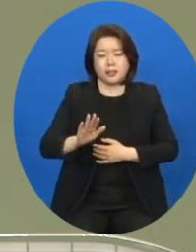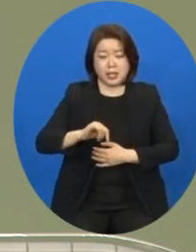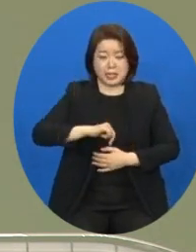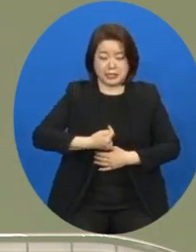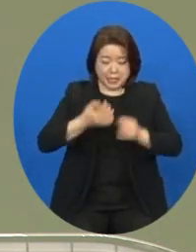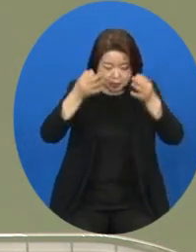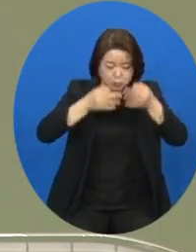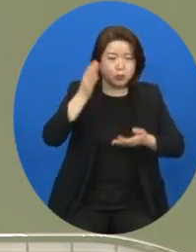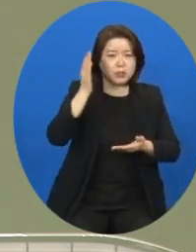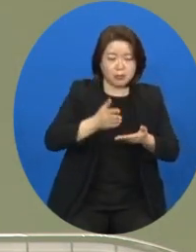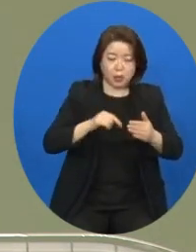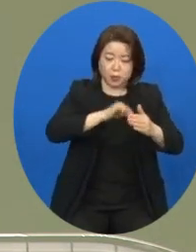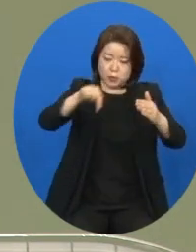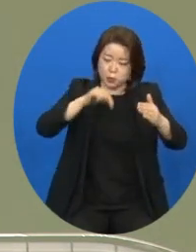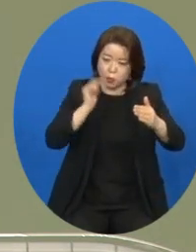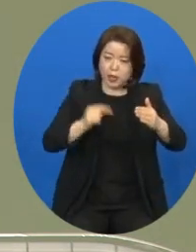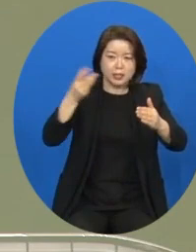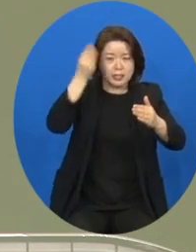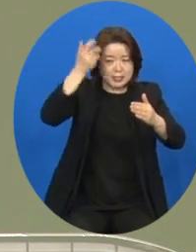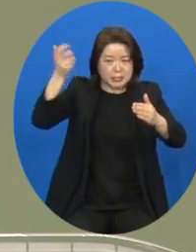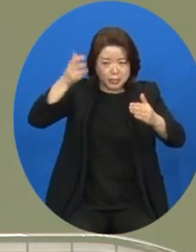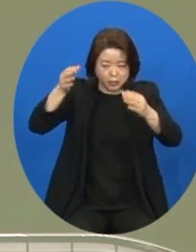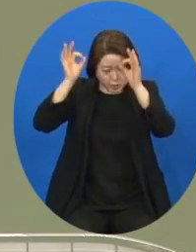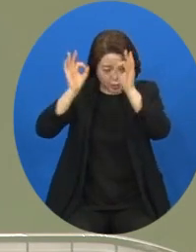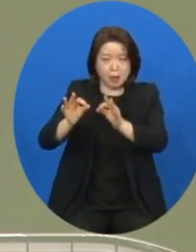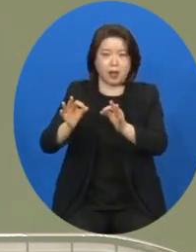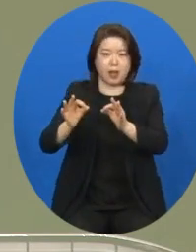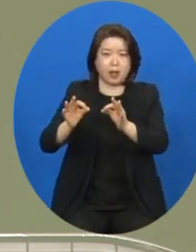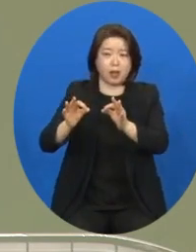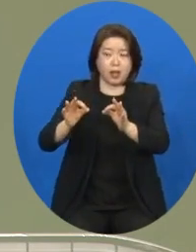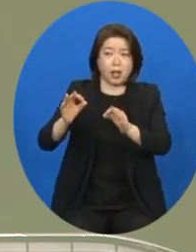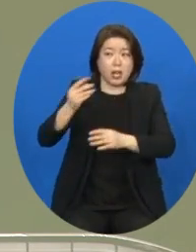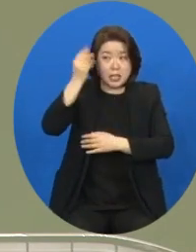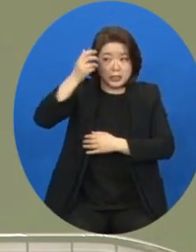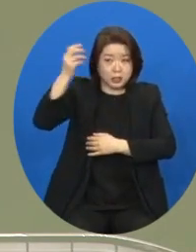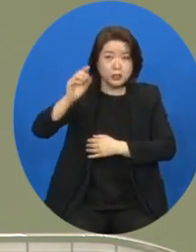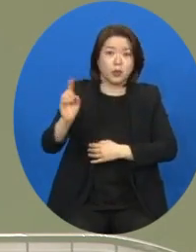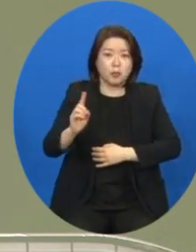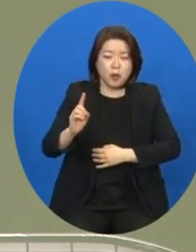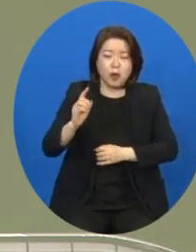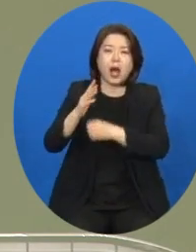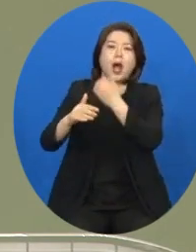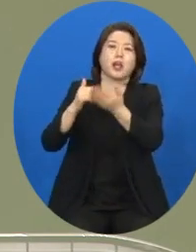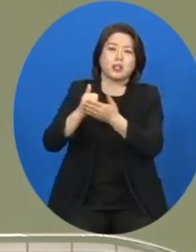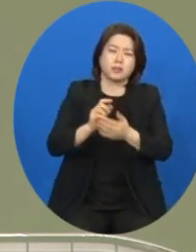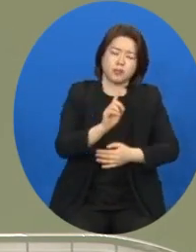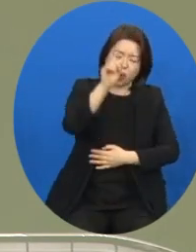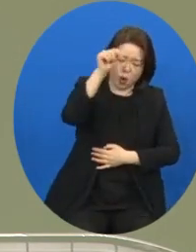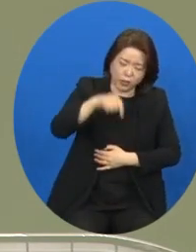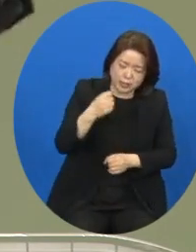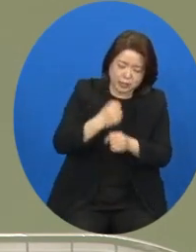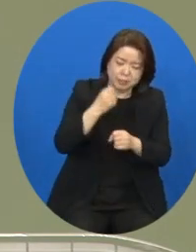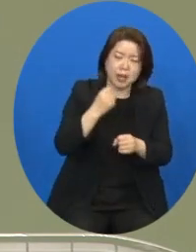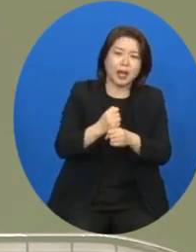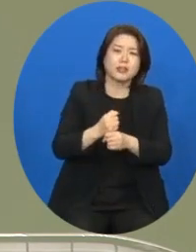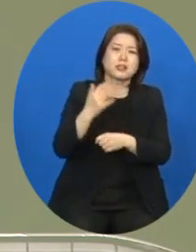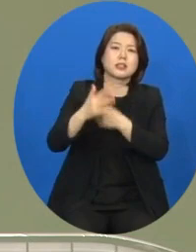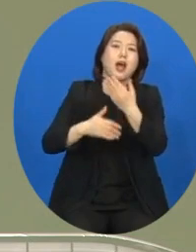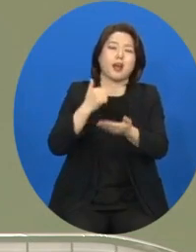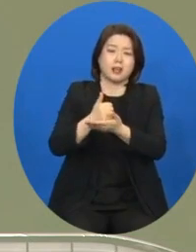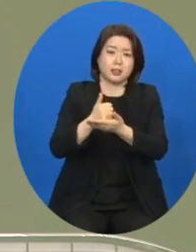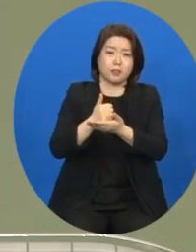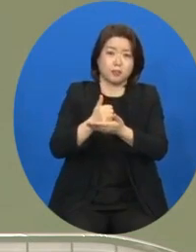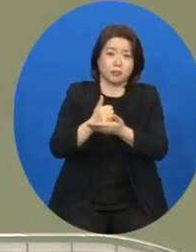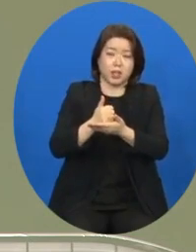주목하세요. 그분은 하나님이세요. 천지를 지으신 그 하나님이세요. 그분이 여러분